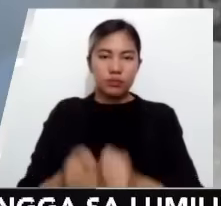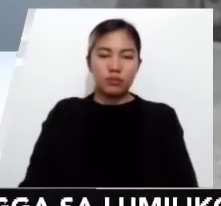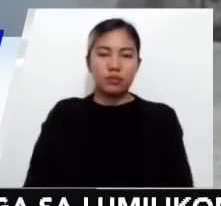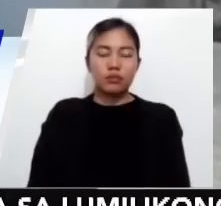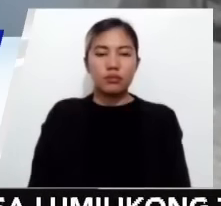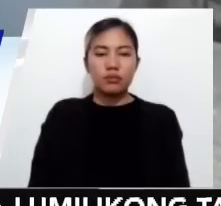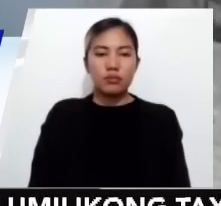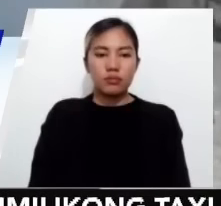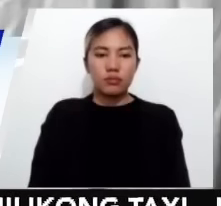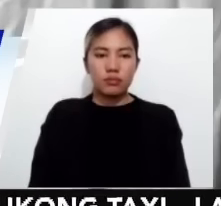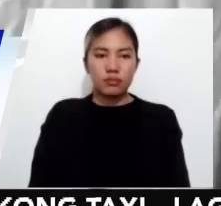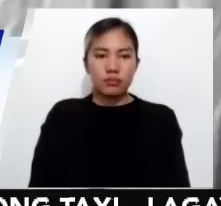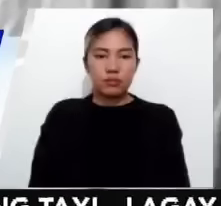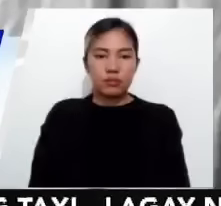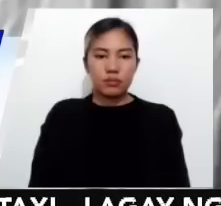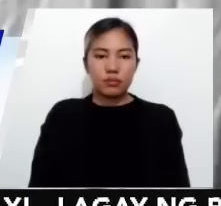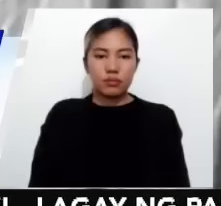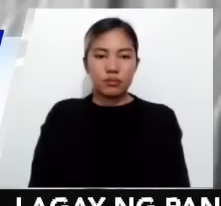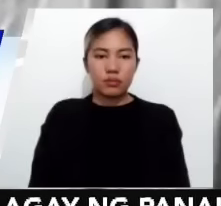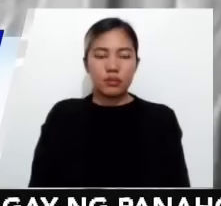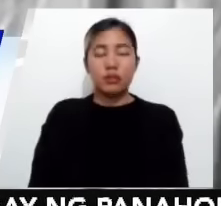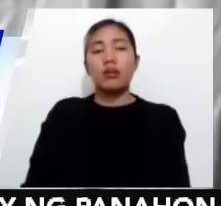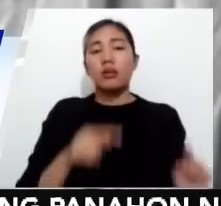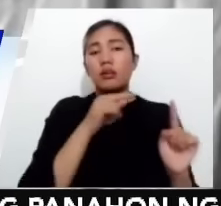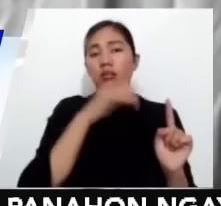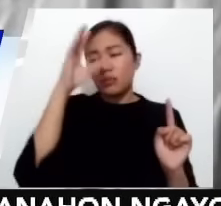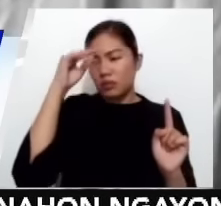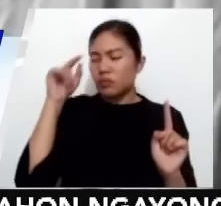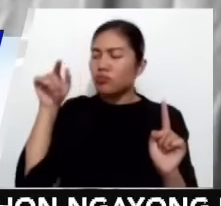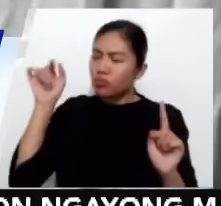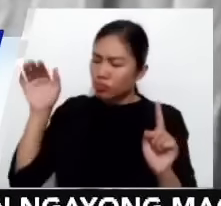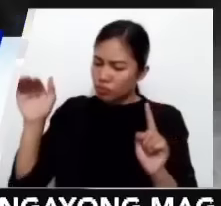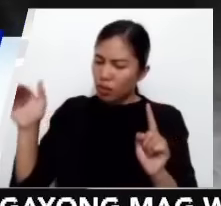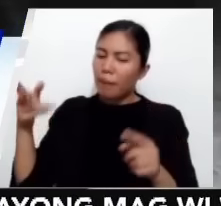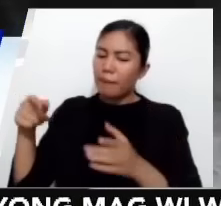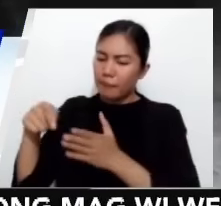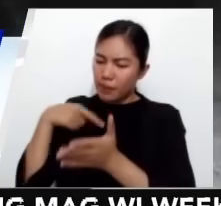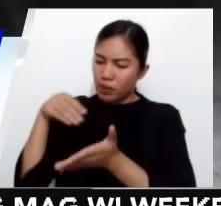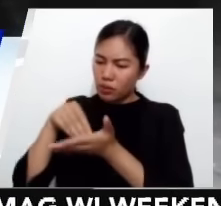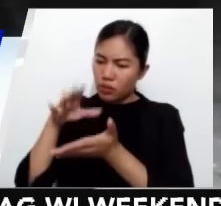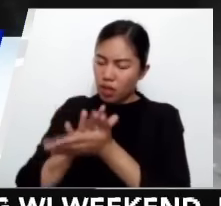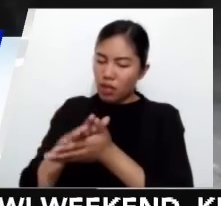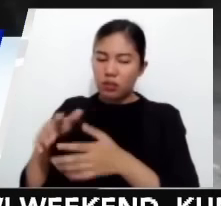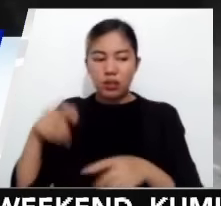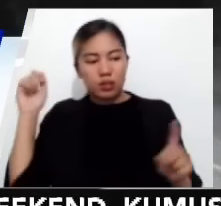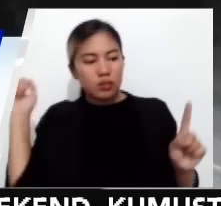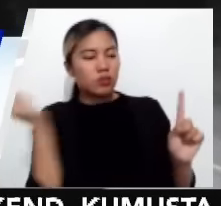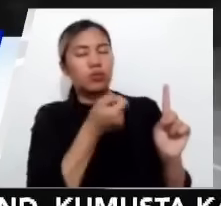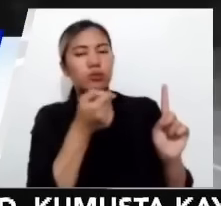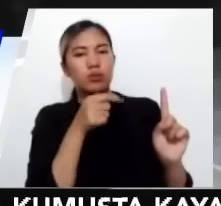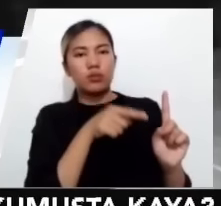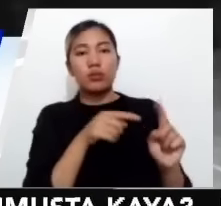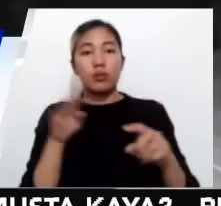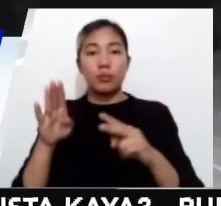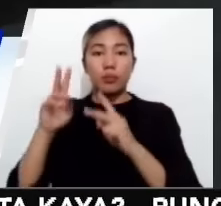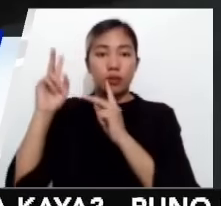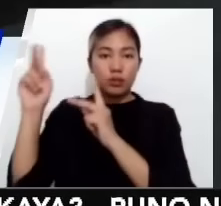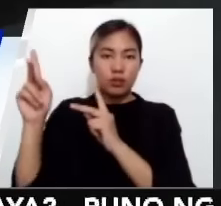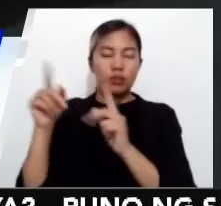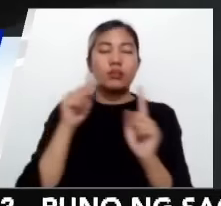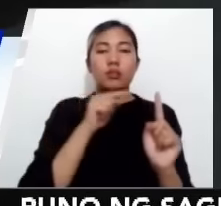Dahil sa paniningil ng utang, tinaga ang isang lalaki sa Malaybalay, Bukidnon. Ayon sa investigasyon, pinuntahan ng biktima ang